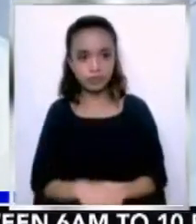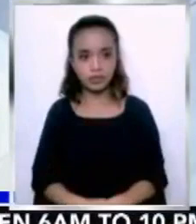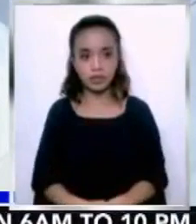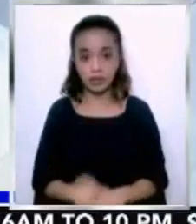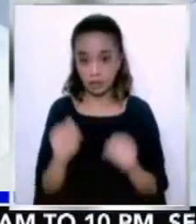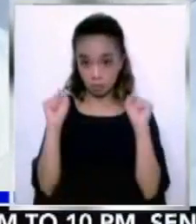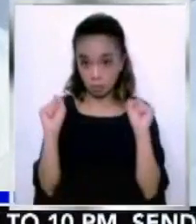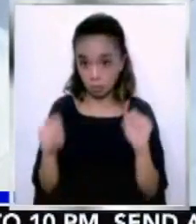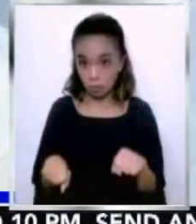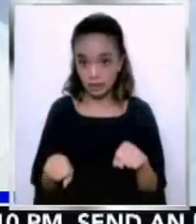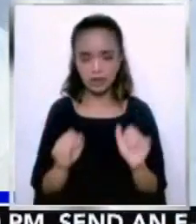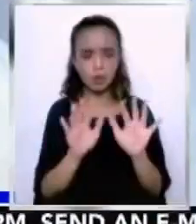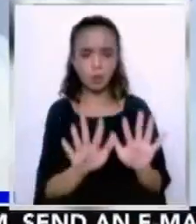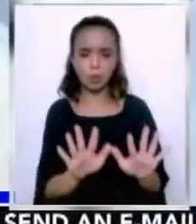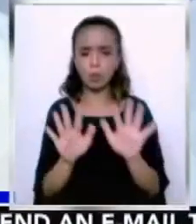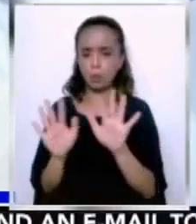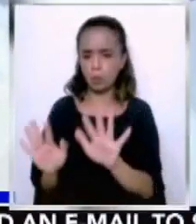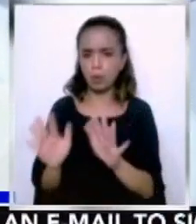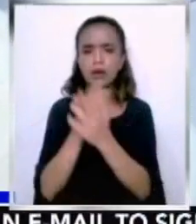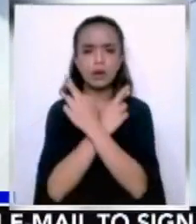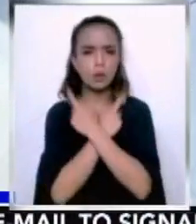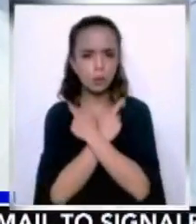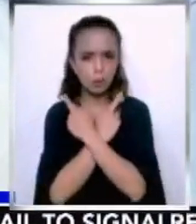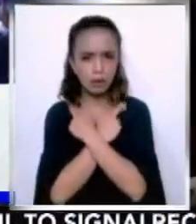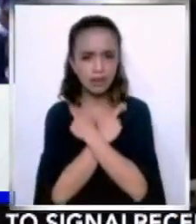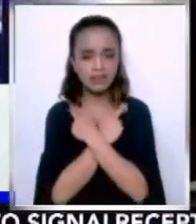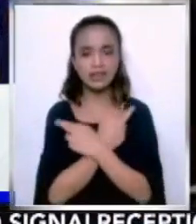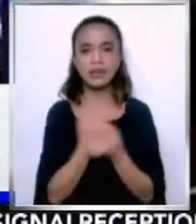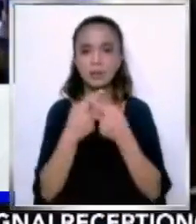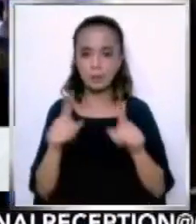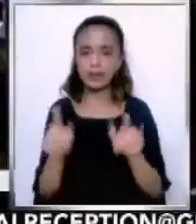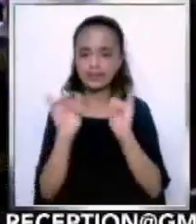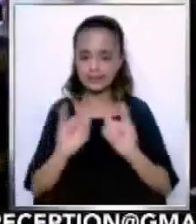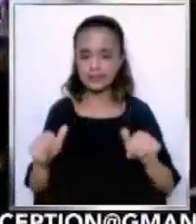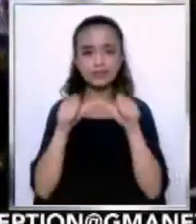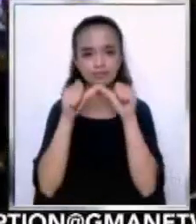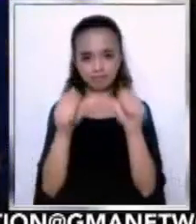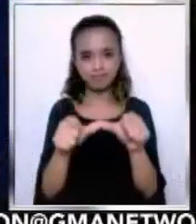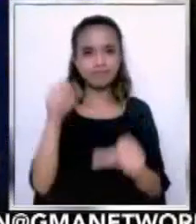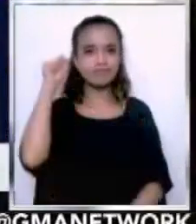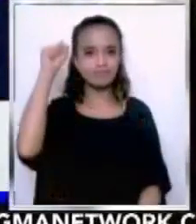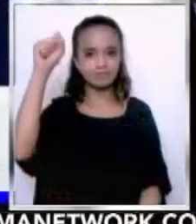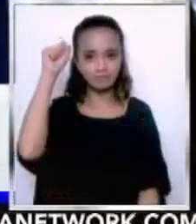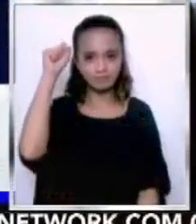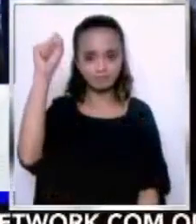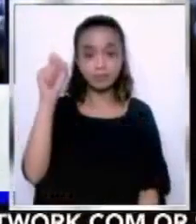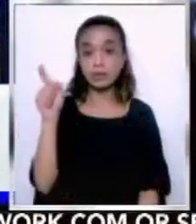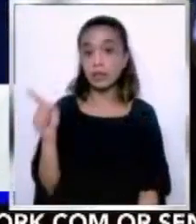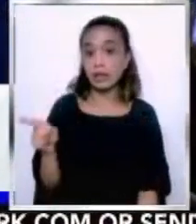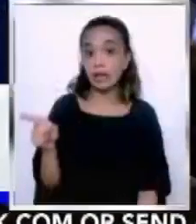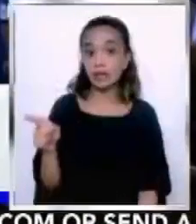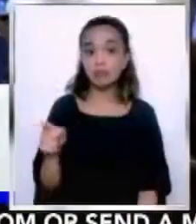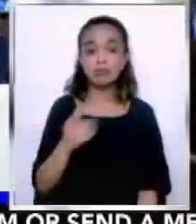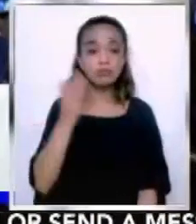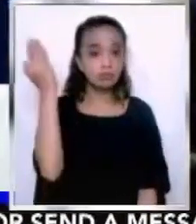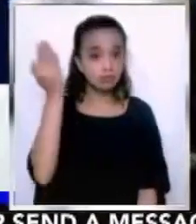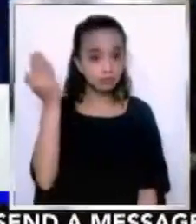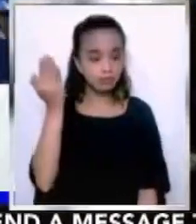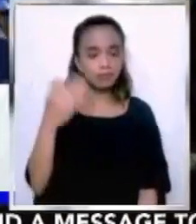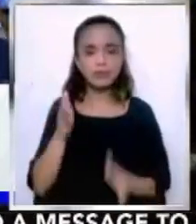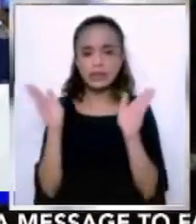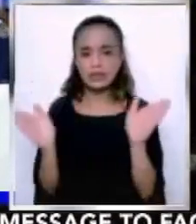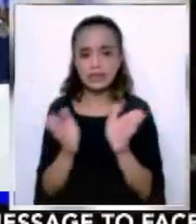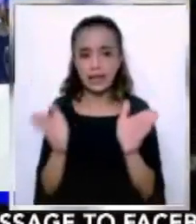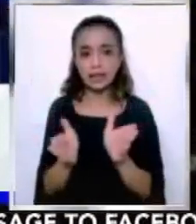pahinga. Ano sabi, tuloy ang laban. Sa kanyang talumpati, hinikayat ni Moreno ang mga taga-suporta